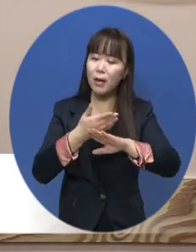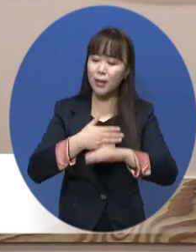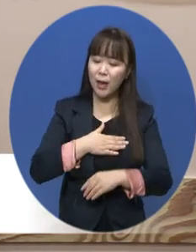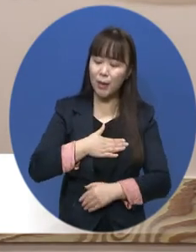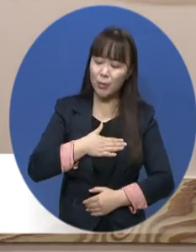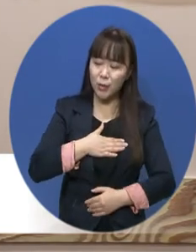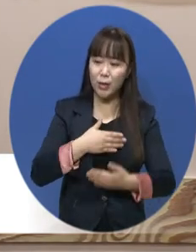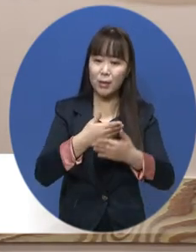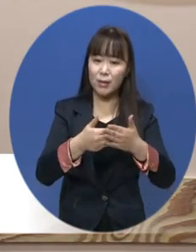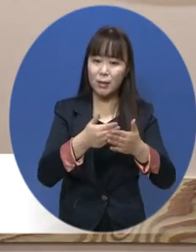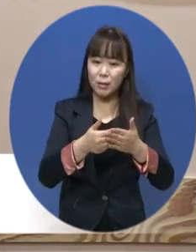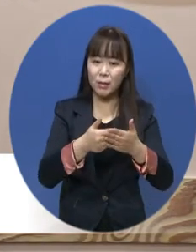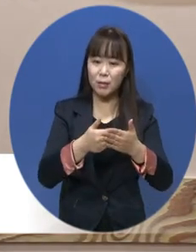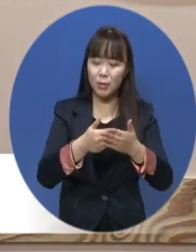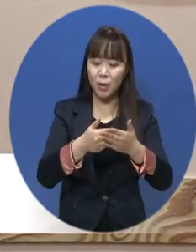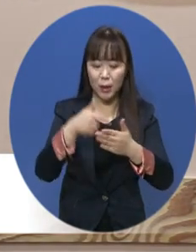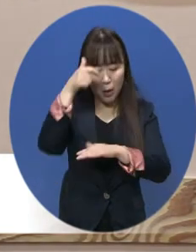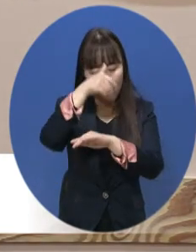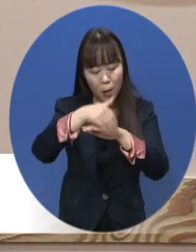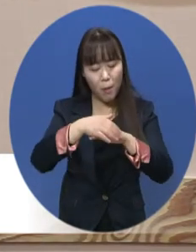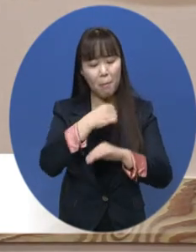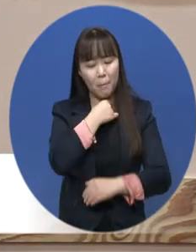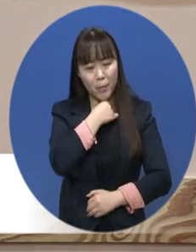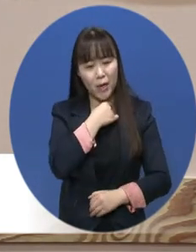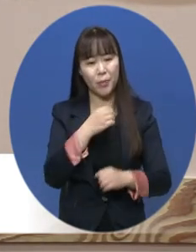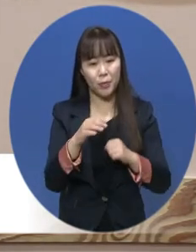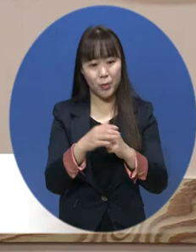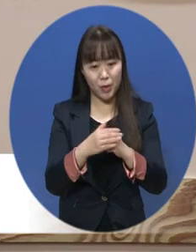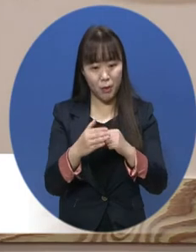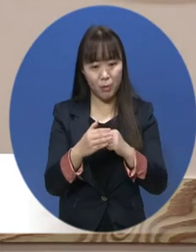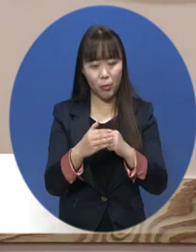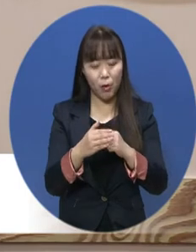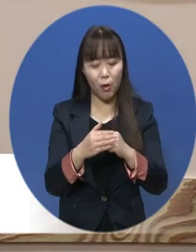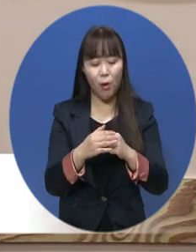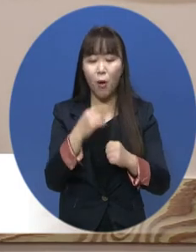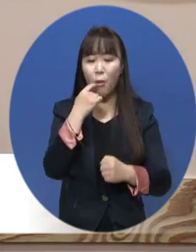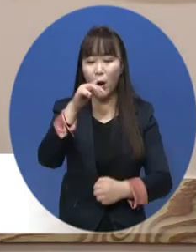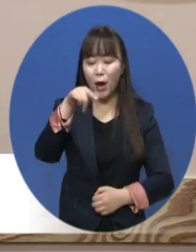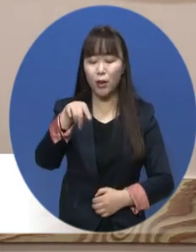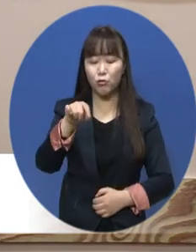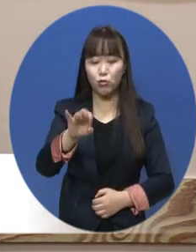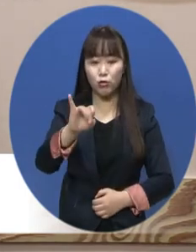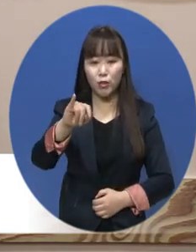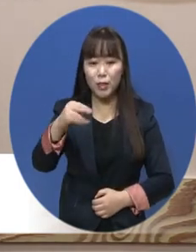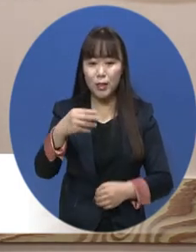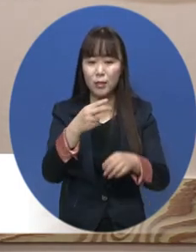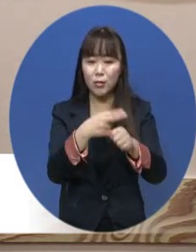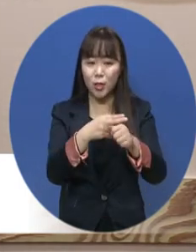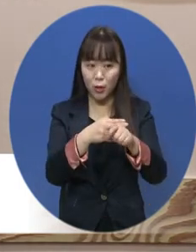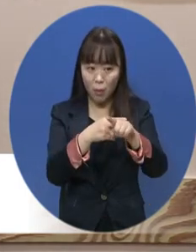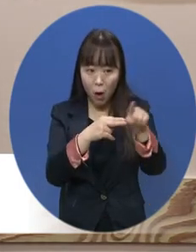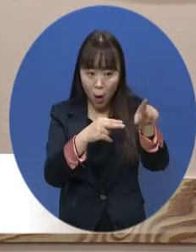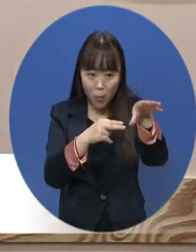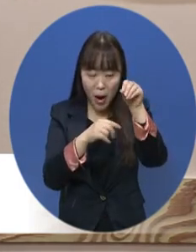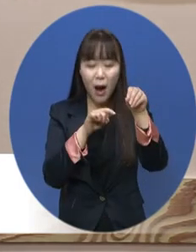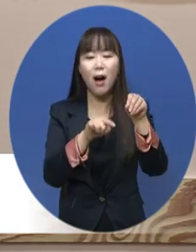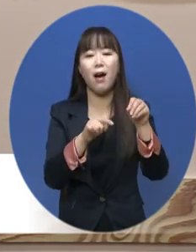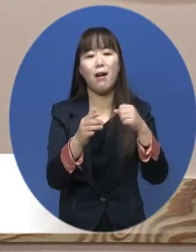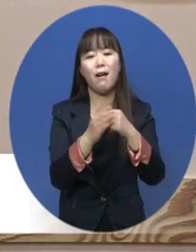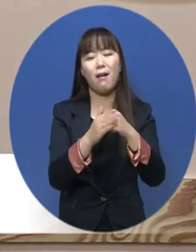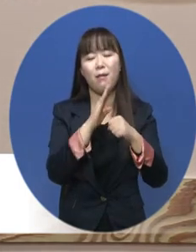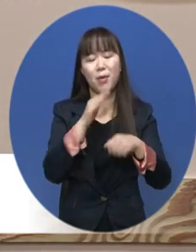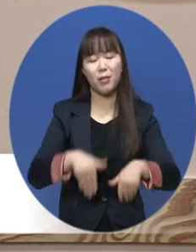감성의 작품을 기획을 하고 싶어서 보던 가운데 황주일 선생님의 작품이 눈에 들어왔습니다.